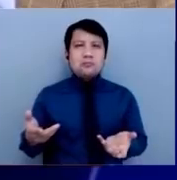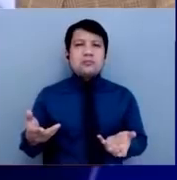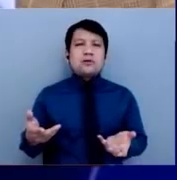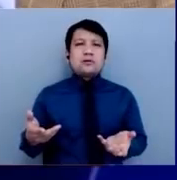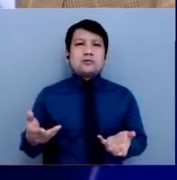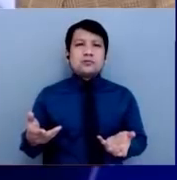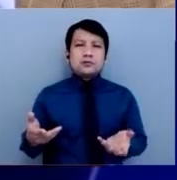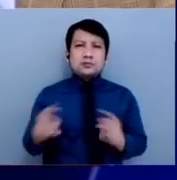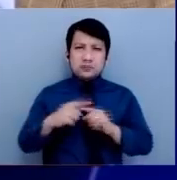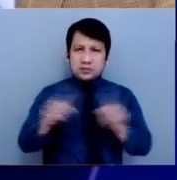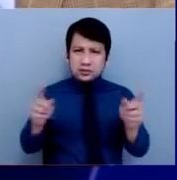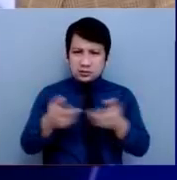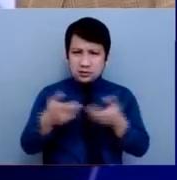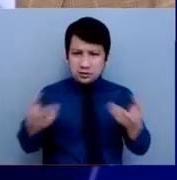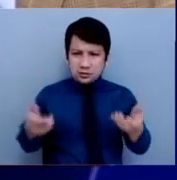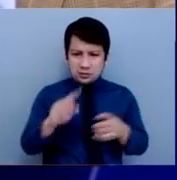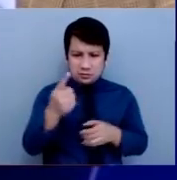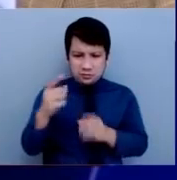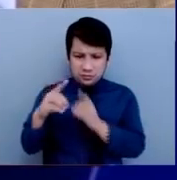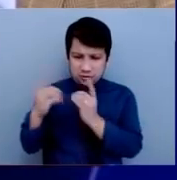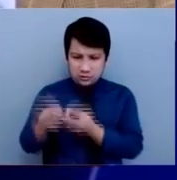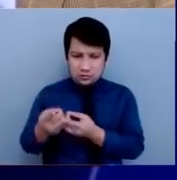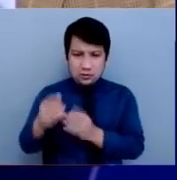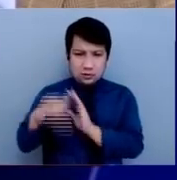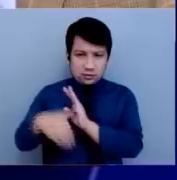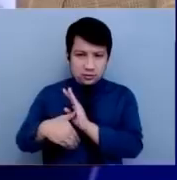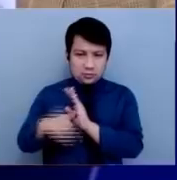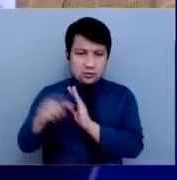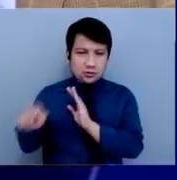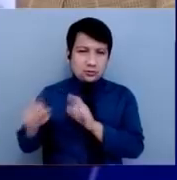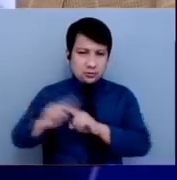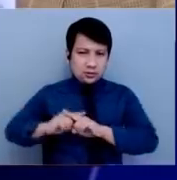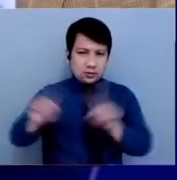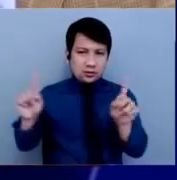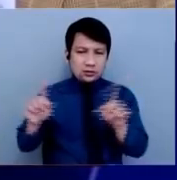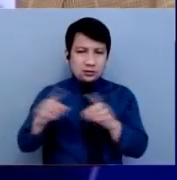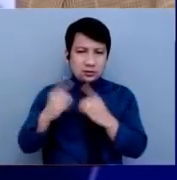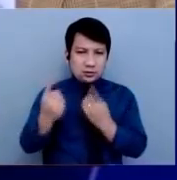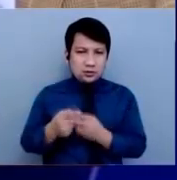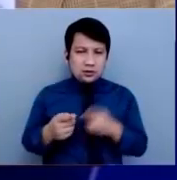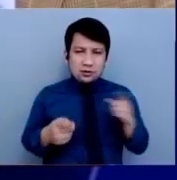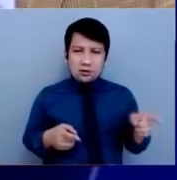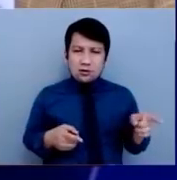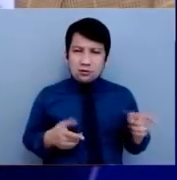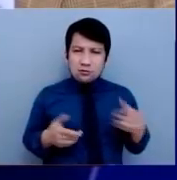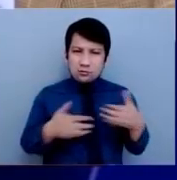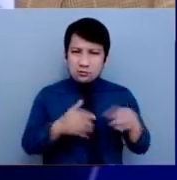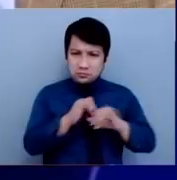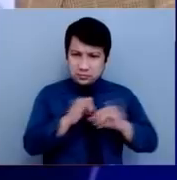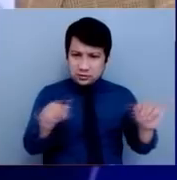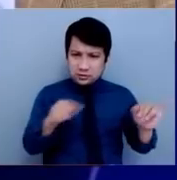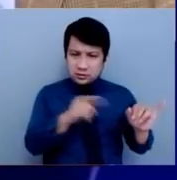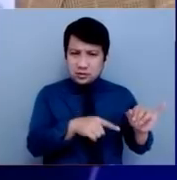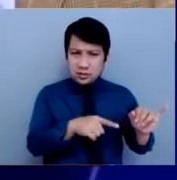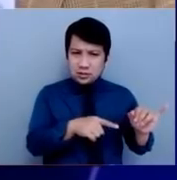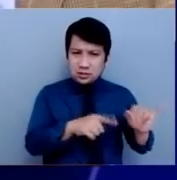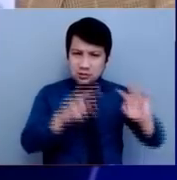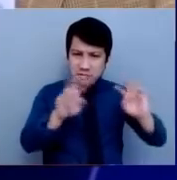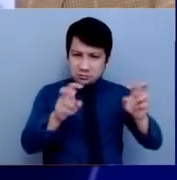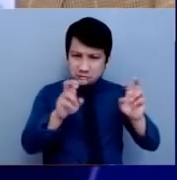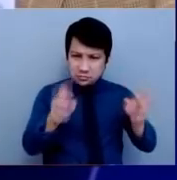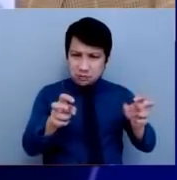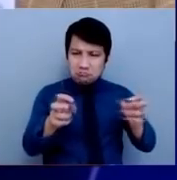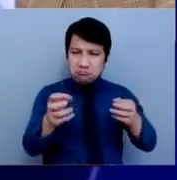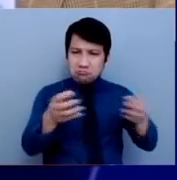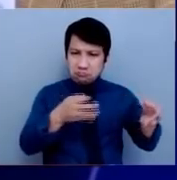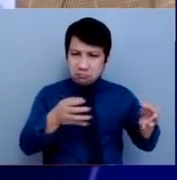different division, first division ng COMELEC. Of course, it's a different division, but basically, they're arguing the same, they're making the same arguments.